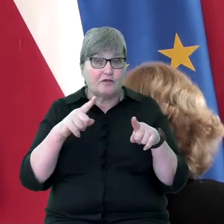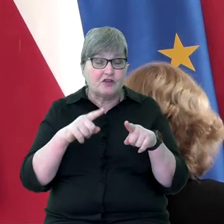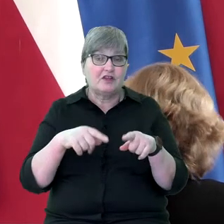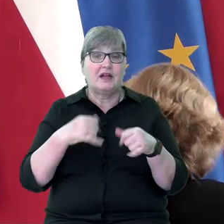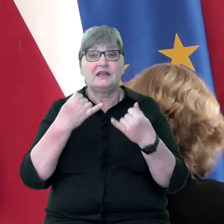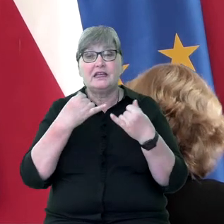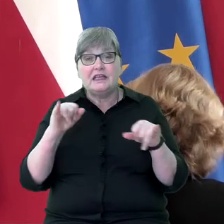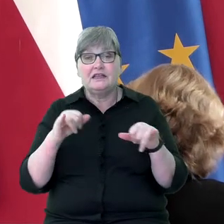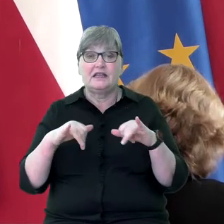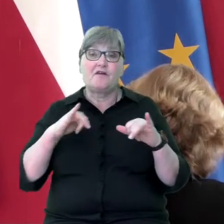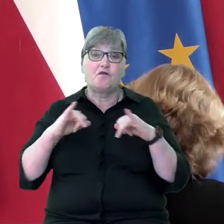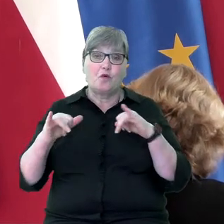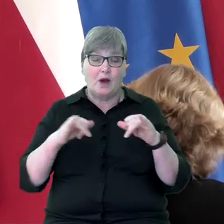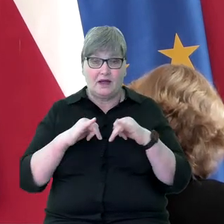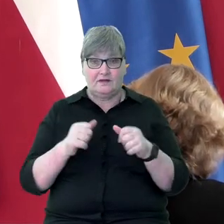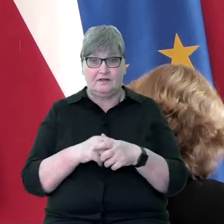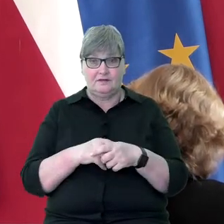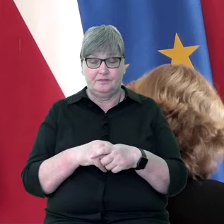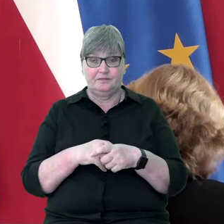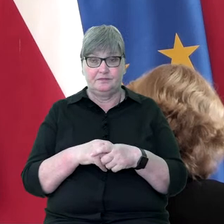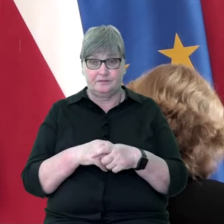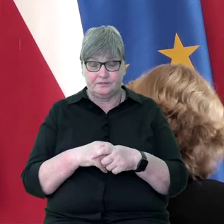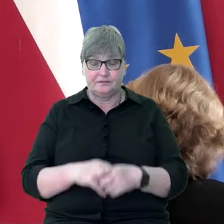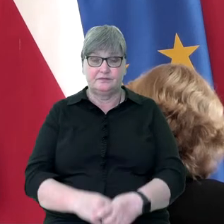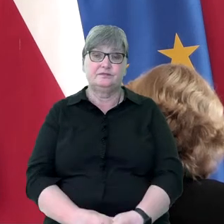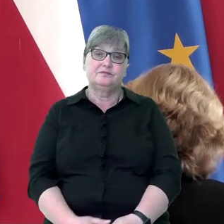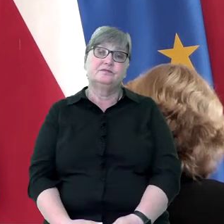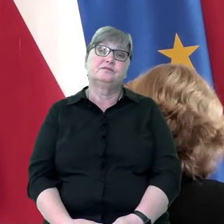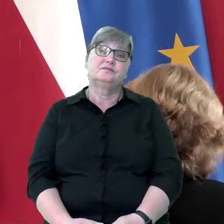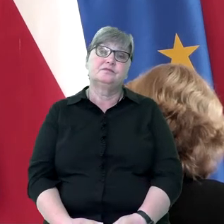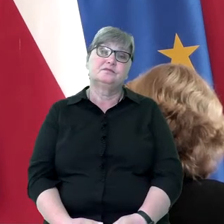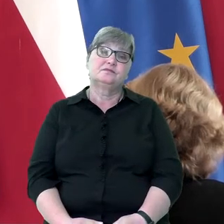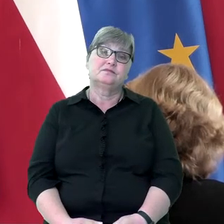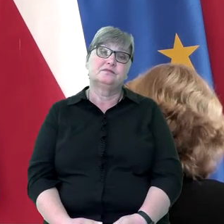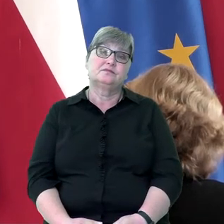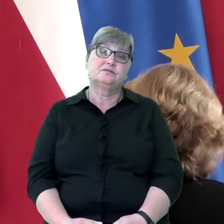centralnych, o ile ustawy nie zawierały przepisów odrębnych.